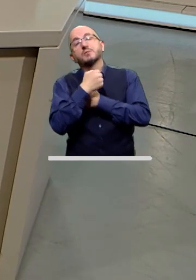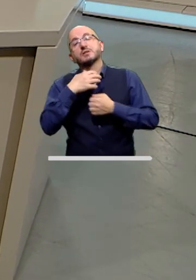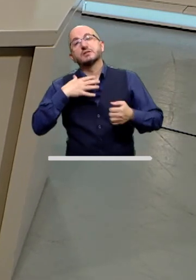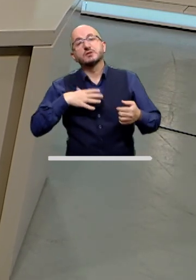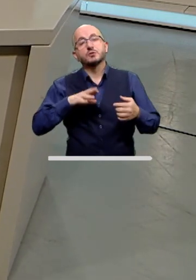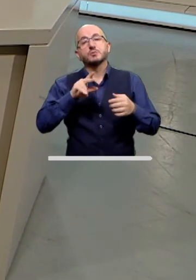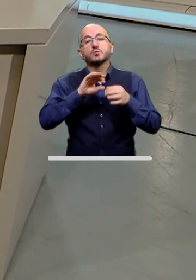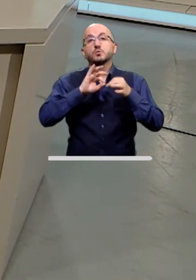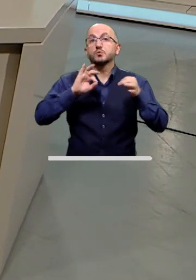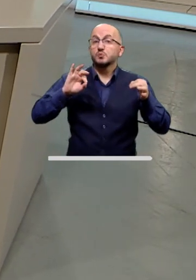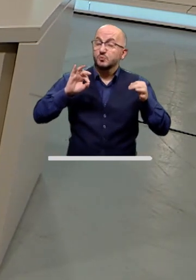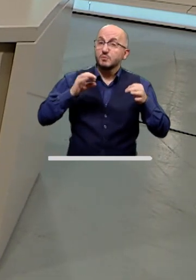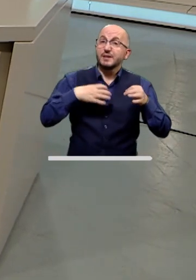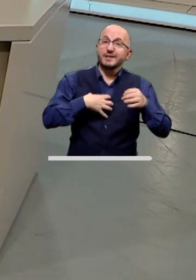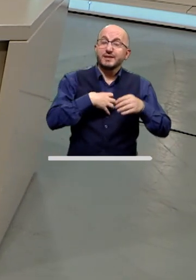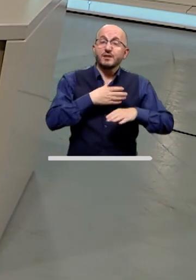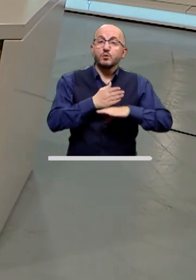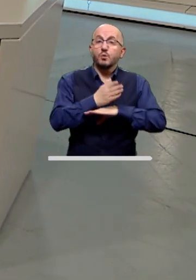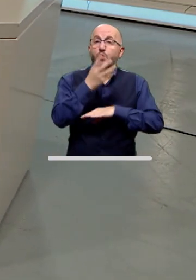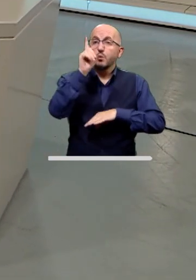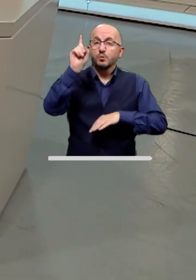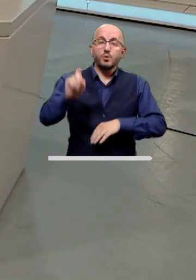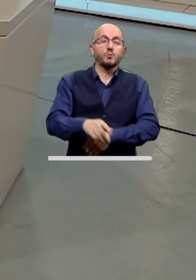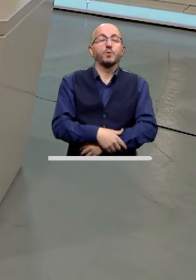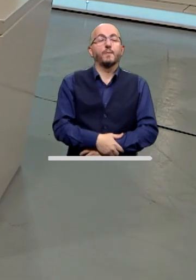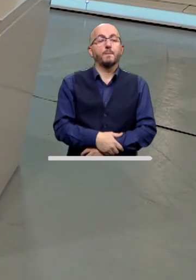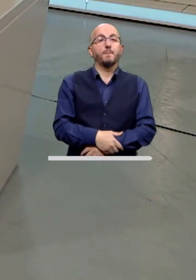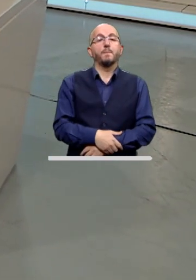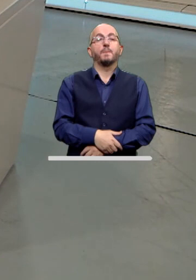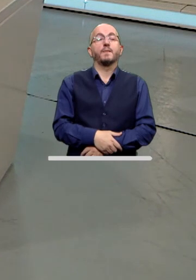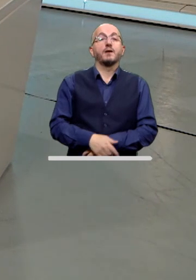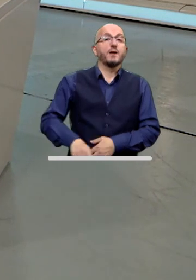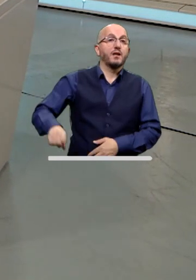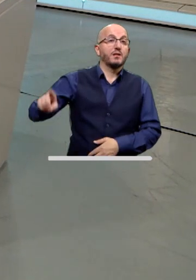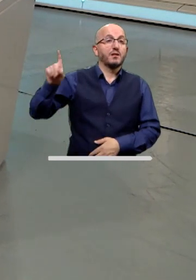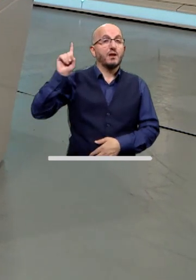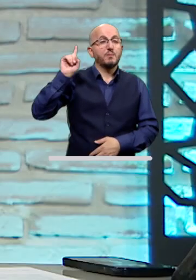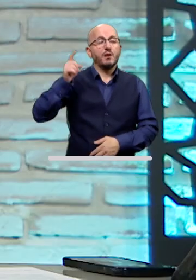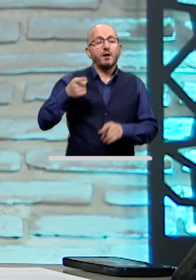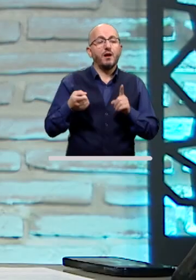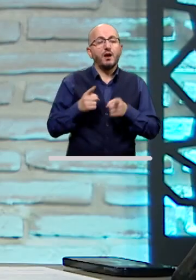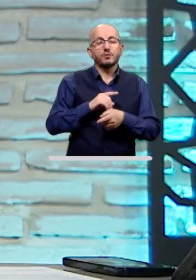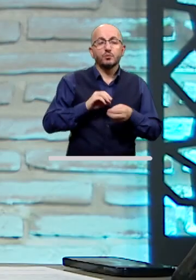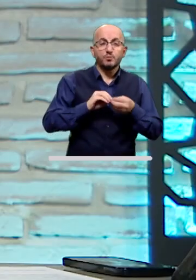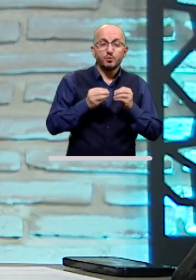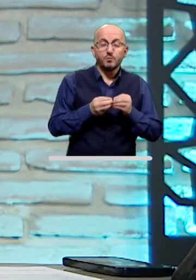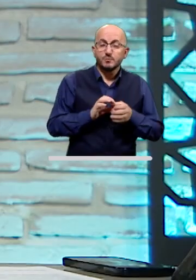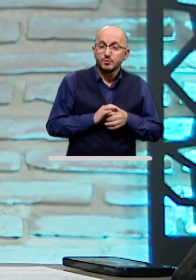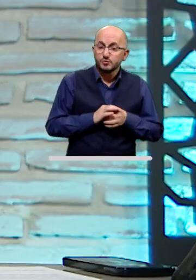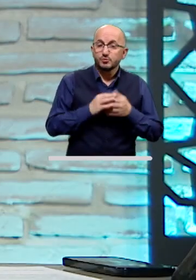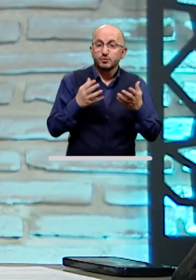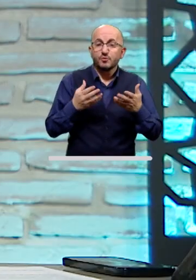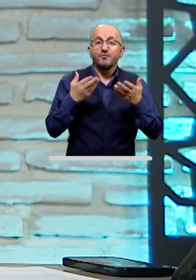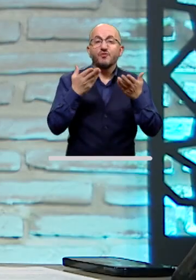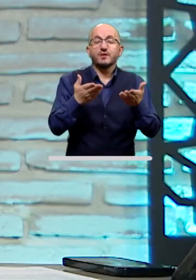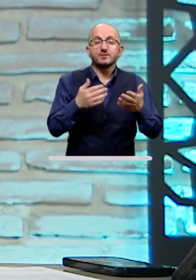kelimeler kullandığımız zaman bu dinen doğru oluyor mu? Soralım Fatma abla. Cenab-ı Allah her türlü derdimize derman versin, yürek